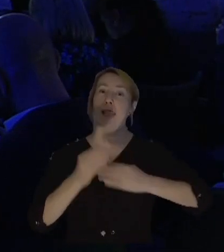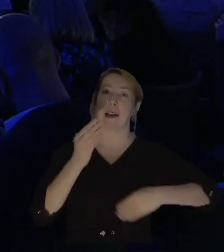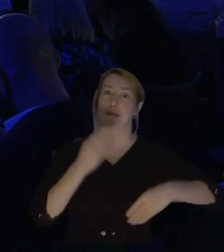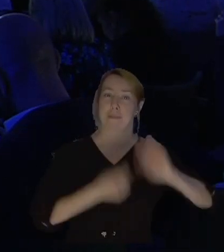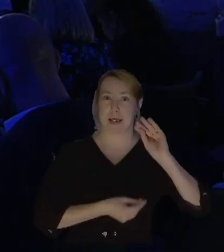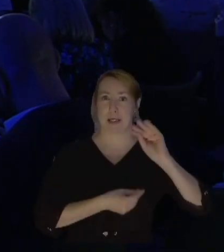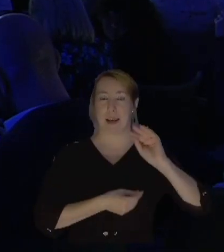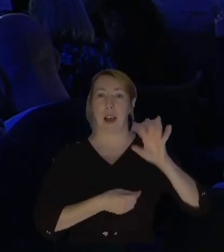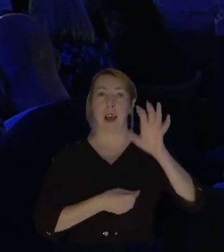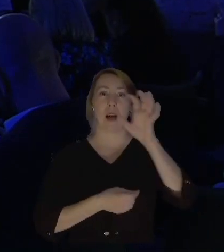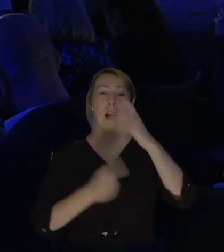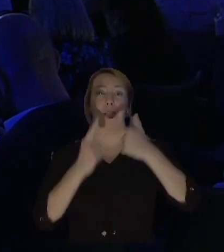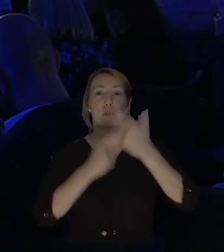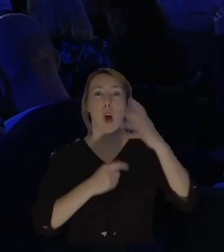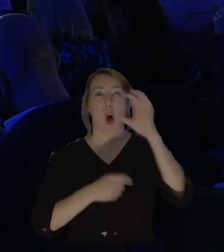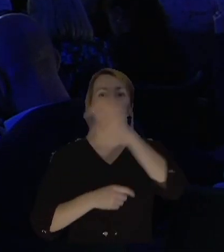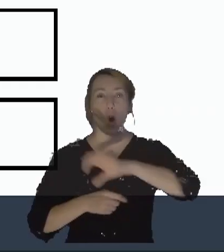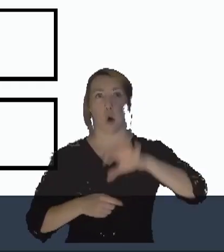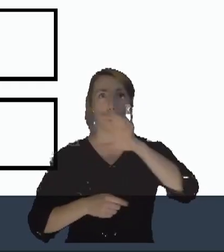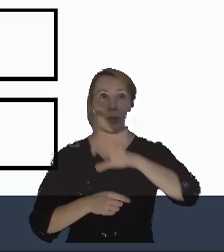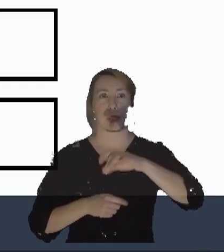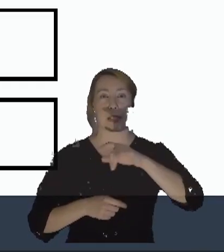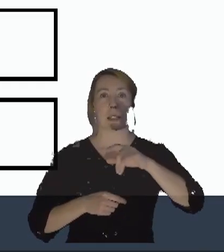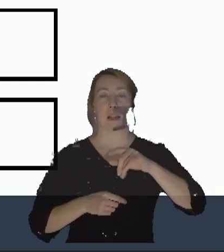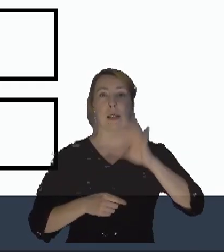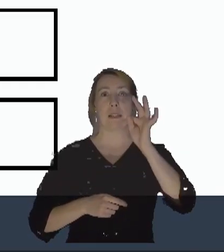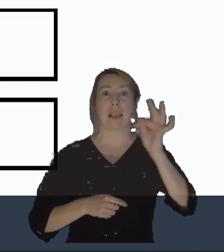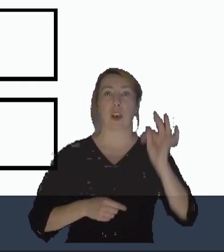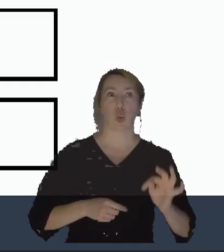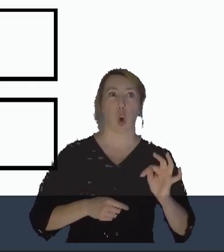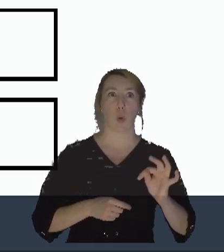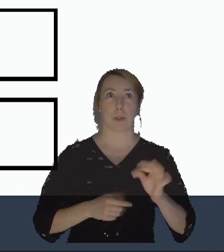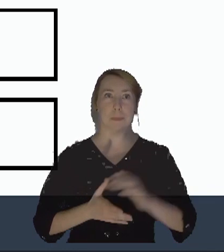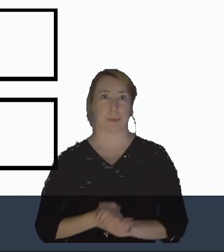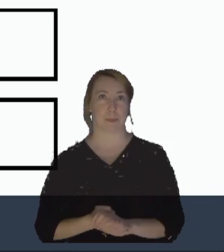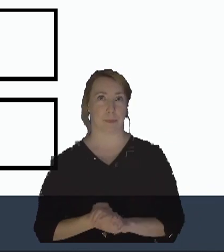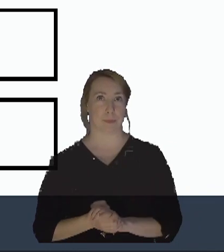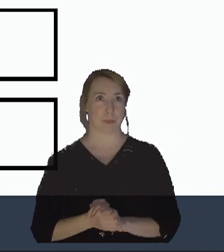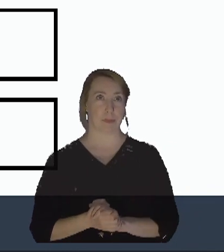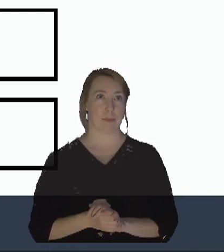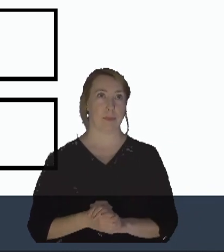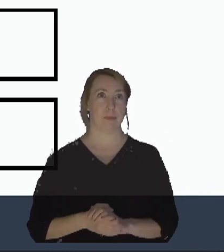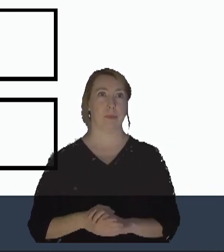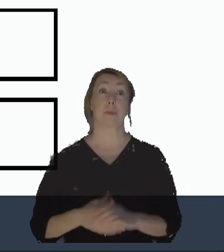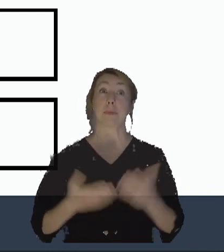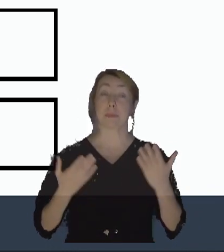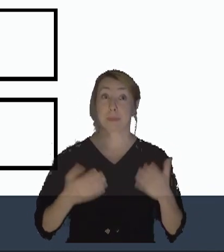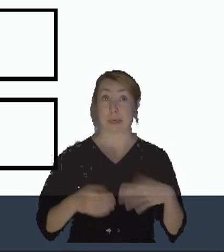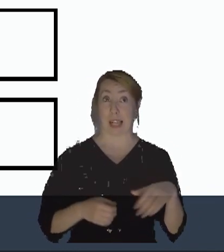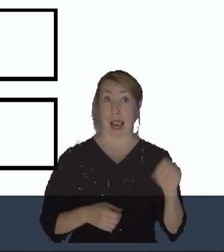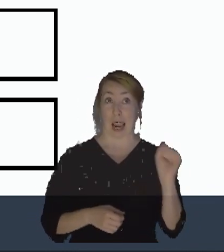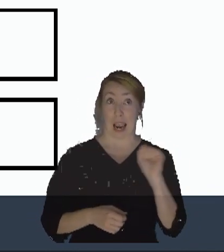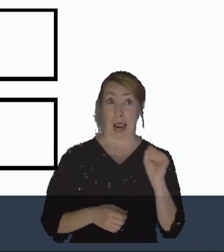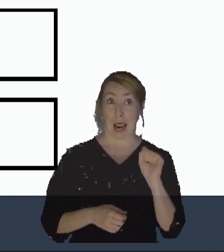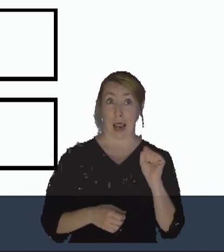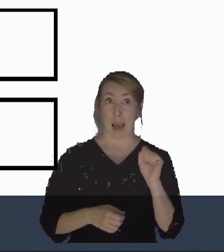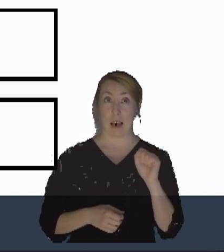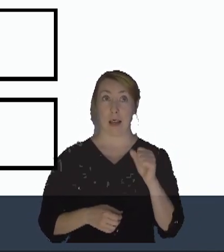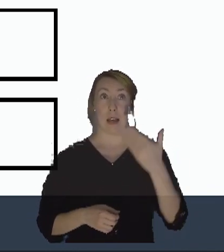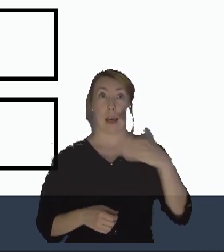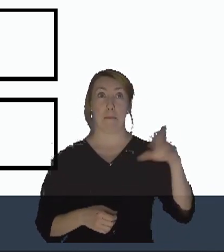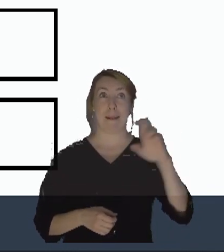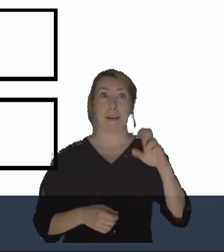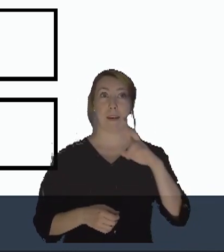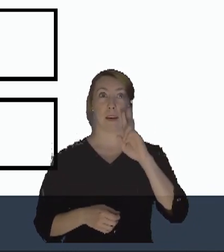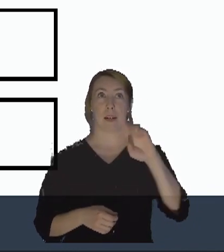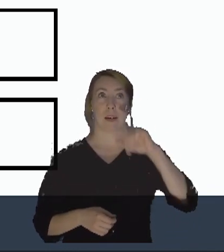liczbą obserwujących na TikToku? Życie trzeba znać. Czy jest to Mister Krycha, czy